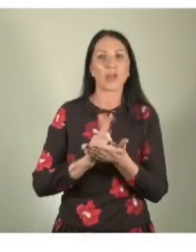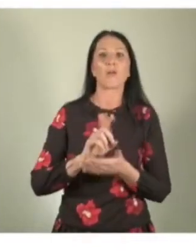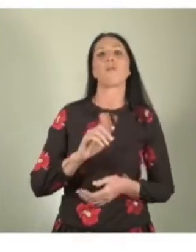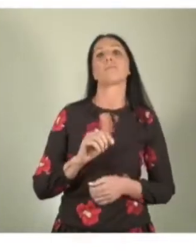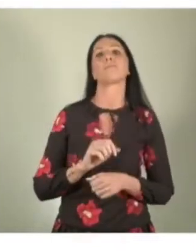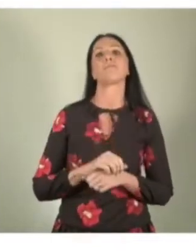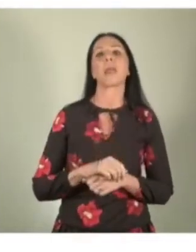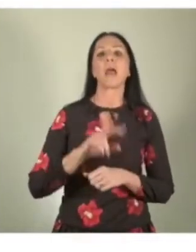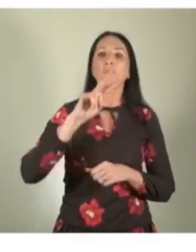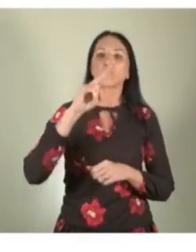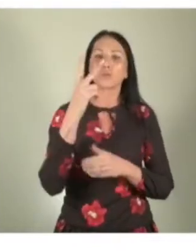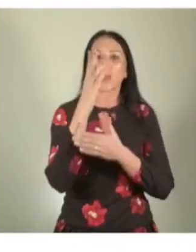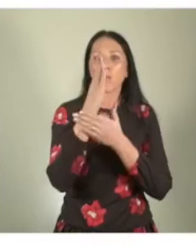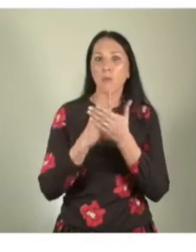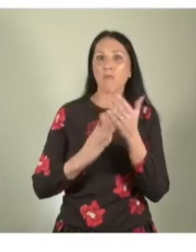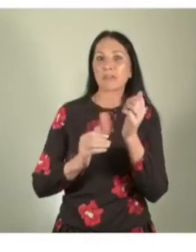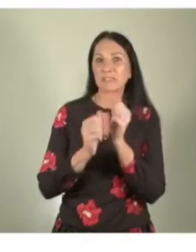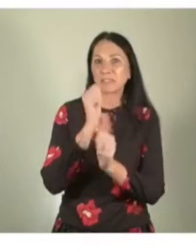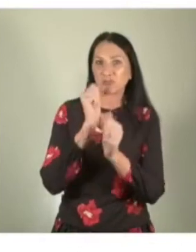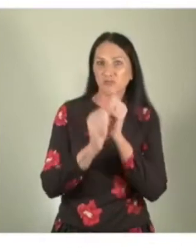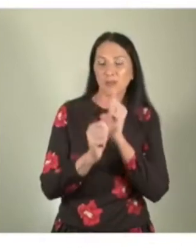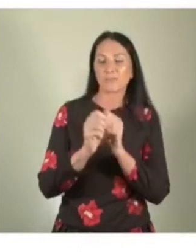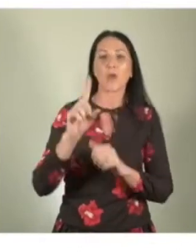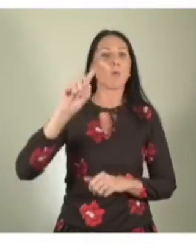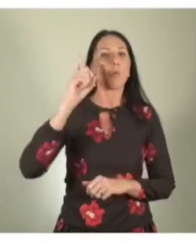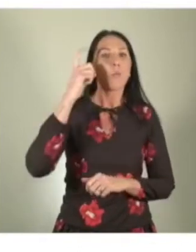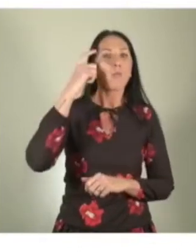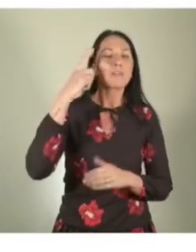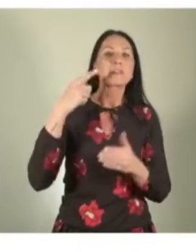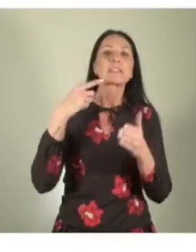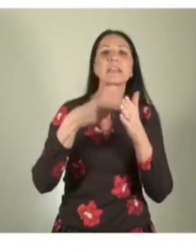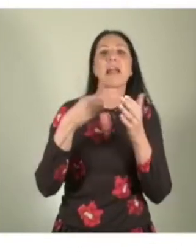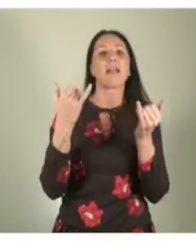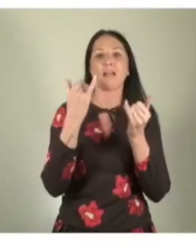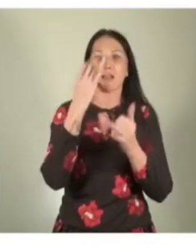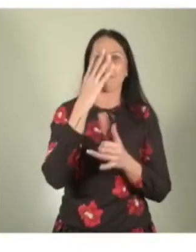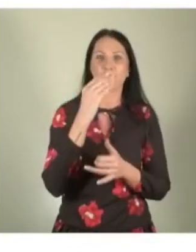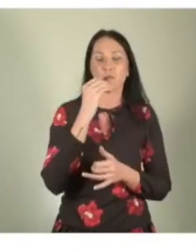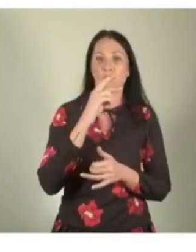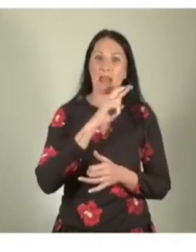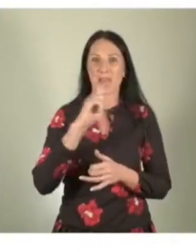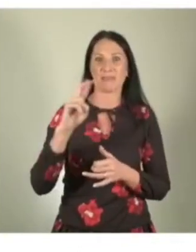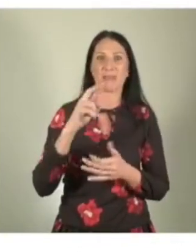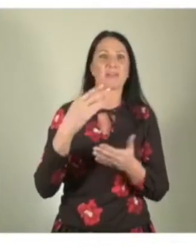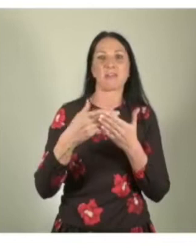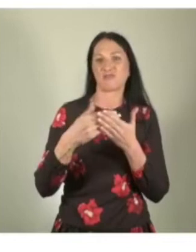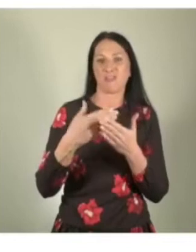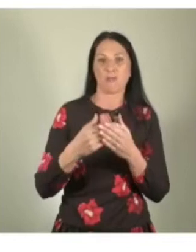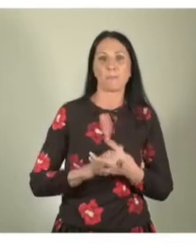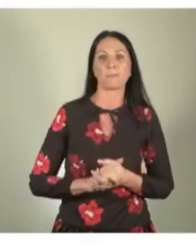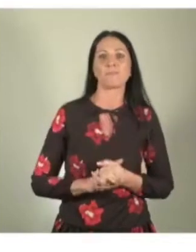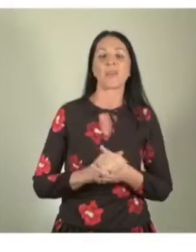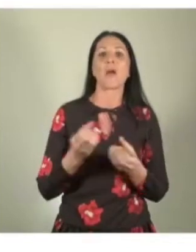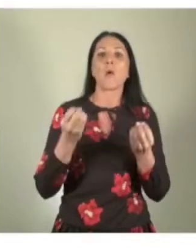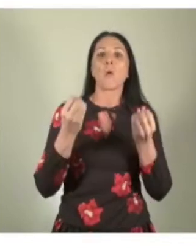połowie stycznia. I głównym celem jest tego, powołania tej rady jest utworzenie przestrzeni